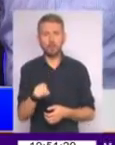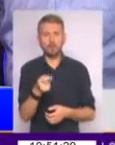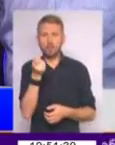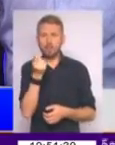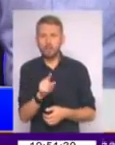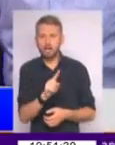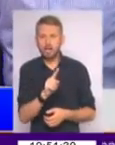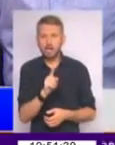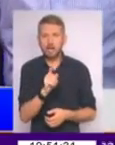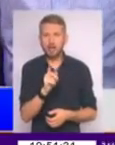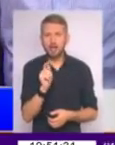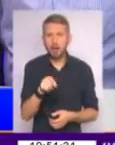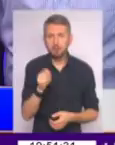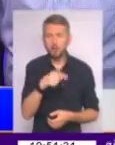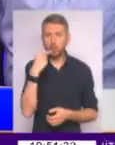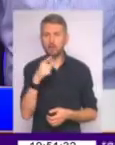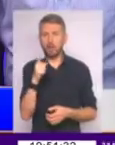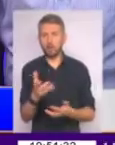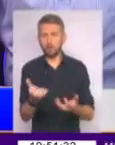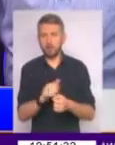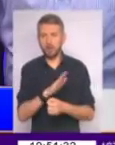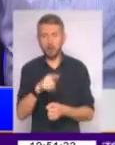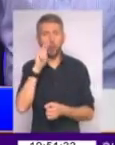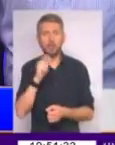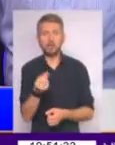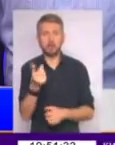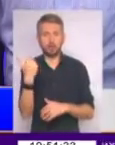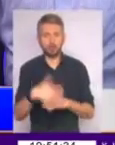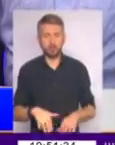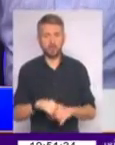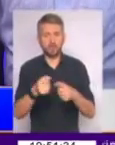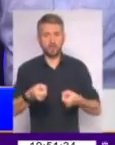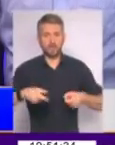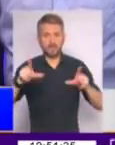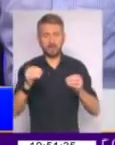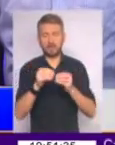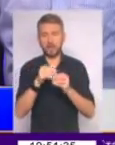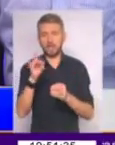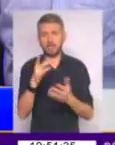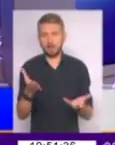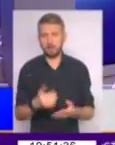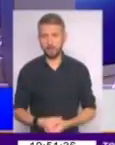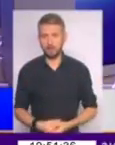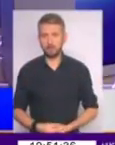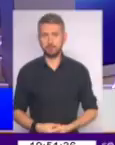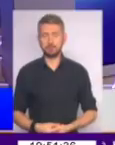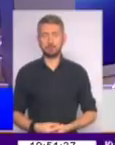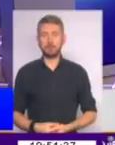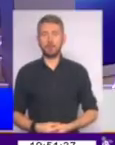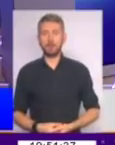вже 3 роки російського газу не берете, а українські тарифи вже виросли в десятки разів. Дякую. Запитання